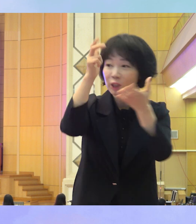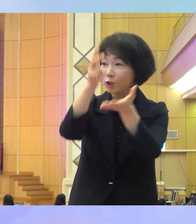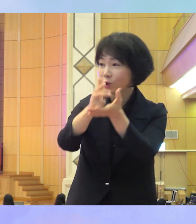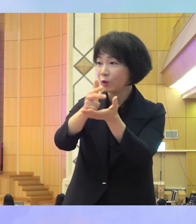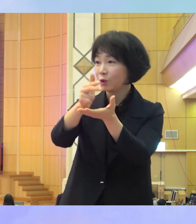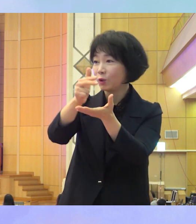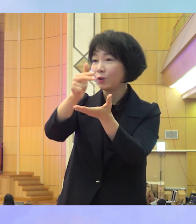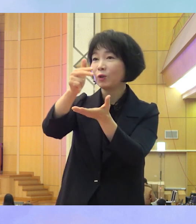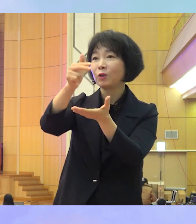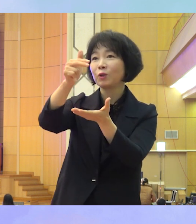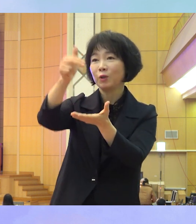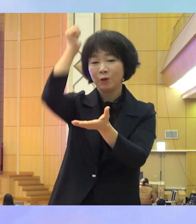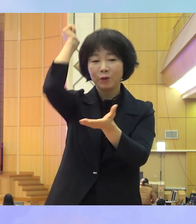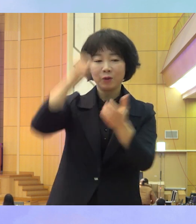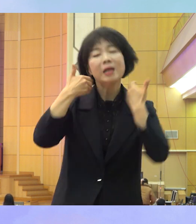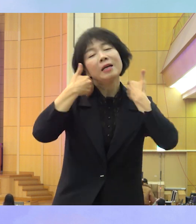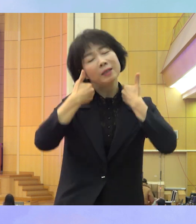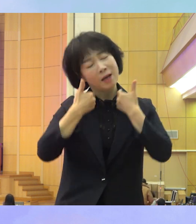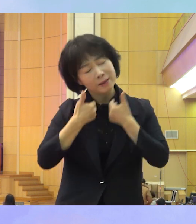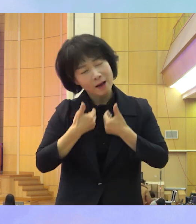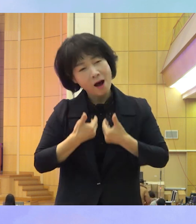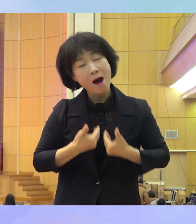여전히 계신 주,